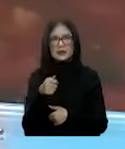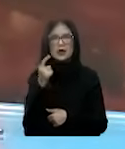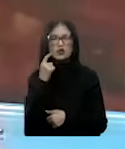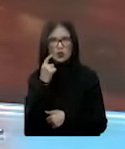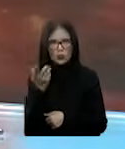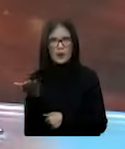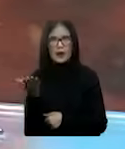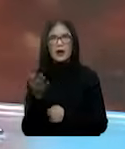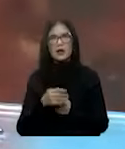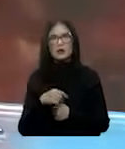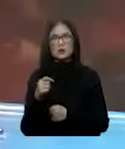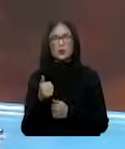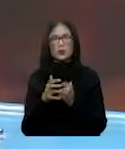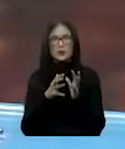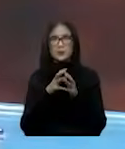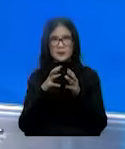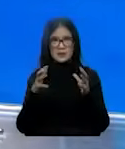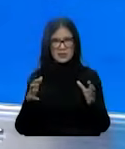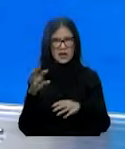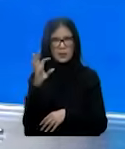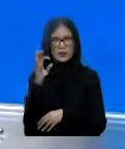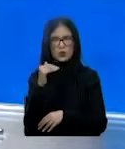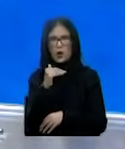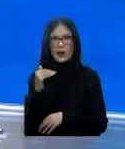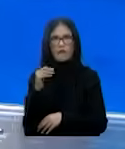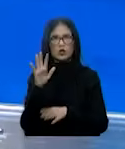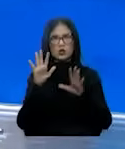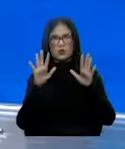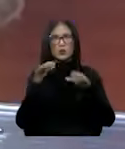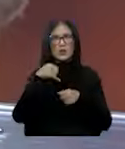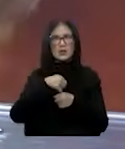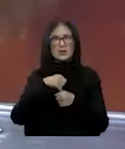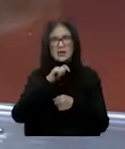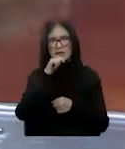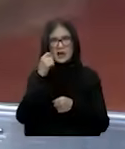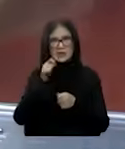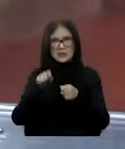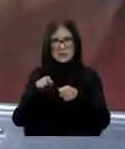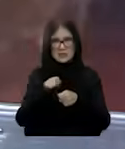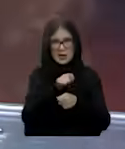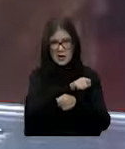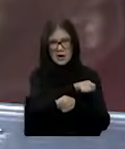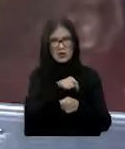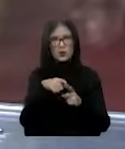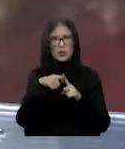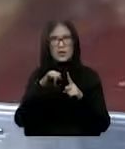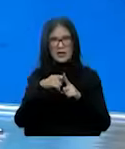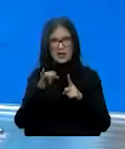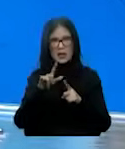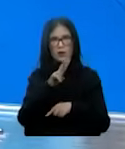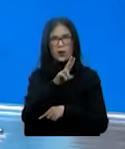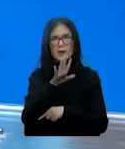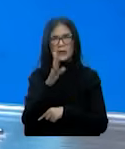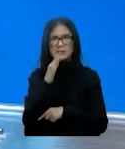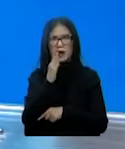selain bentuknya yang super besar, bakso level 10 berisi isian daging cincang, kikil, dan juga 25 cabai rawit. Seperti